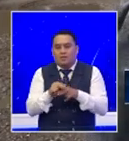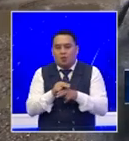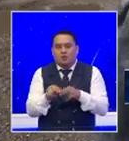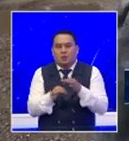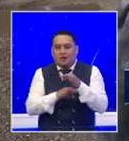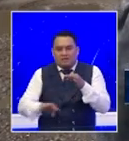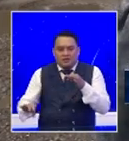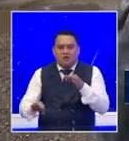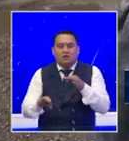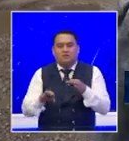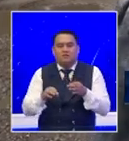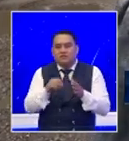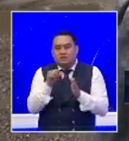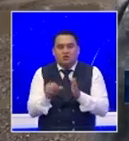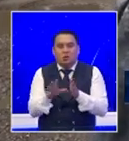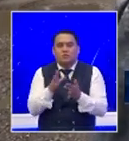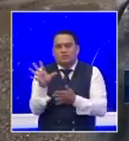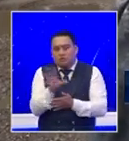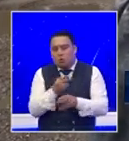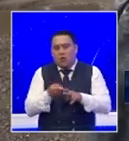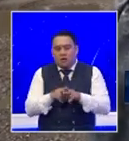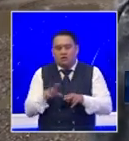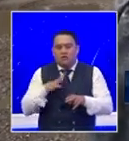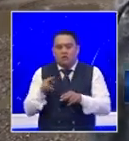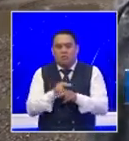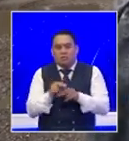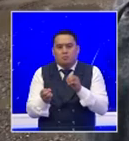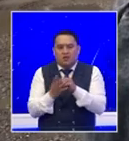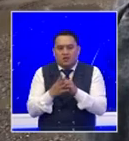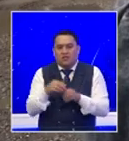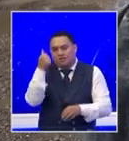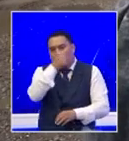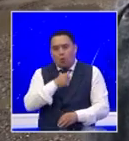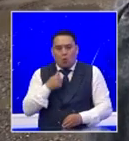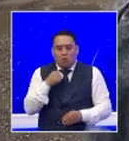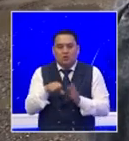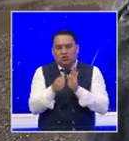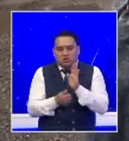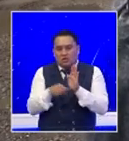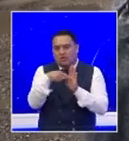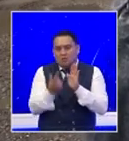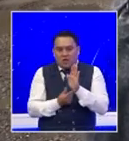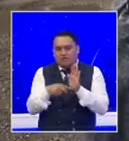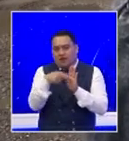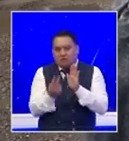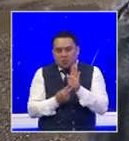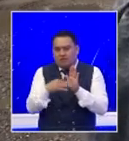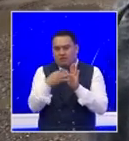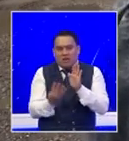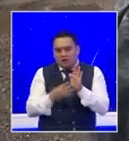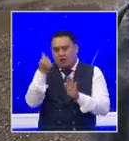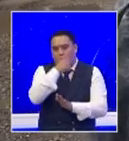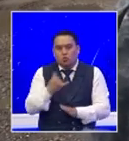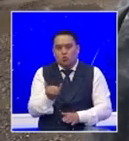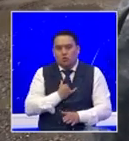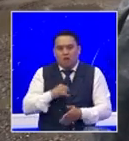сетей, водопровода. И вот это все получается вот с 15-го года, 15-й, 16-й, 17-й, 18-й, 19-й годы у нас